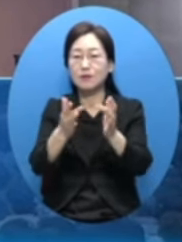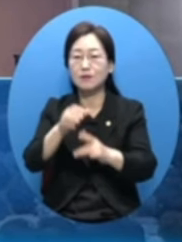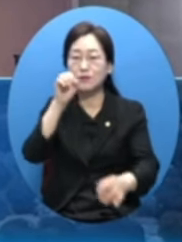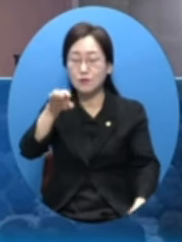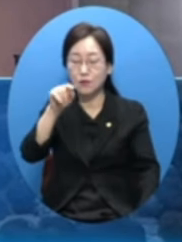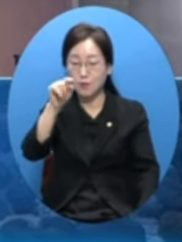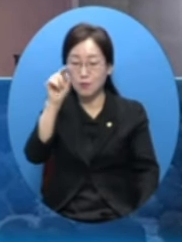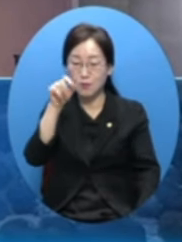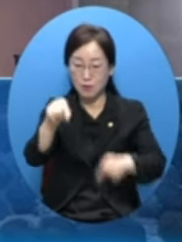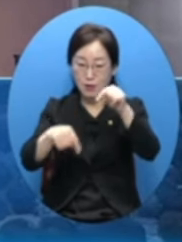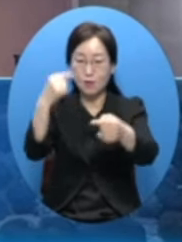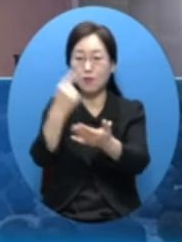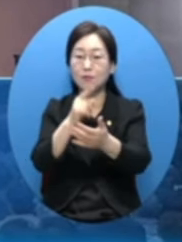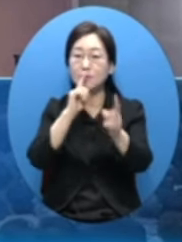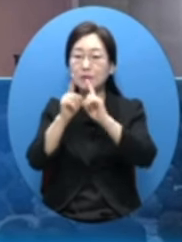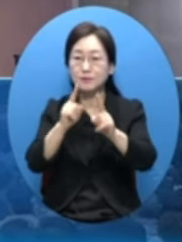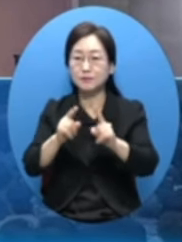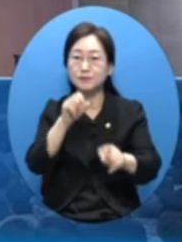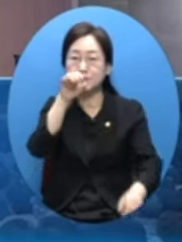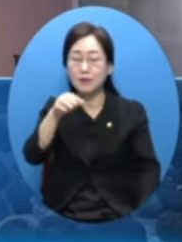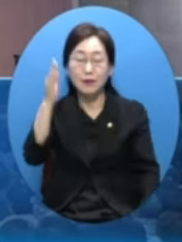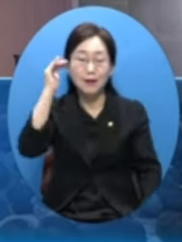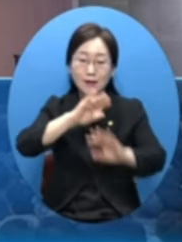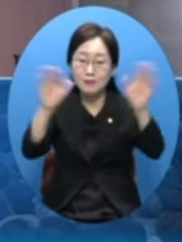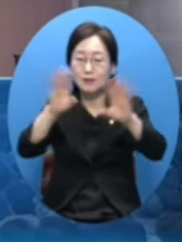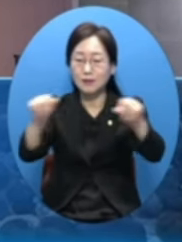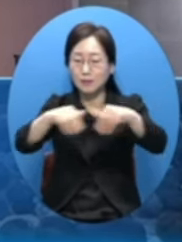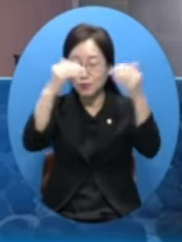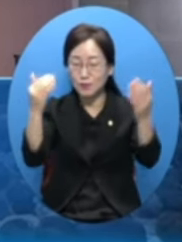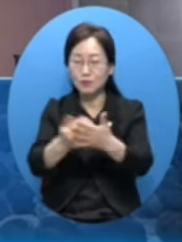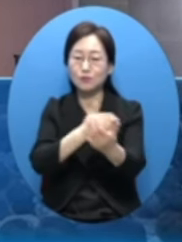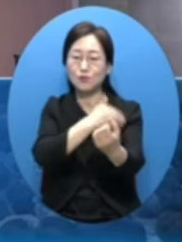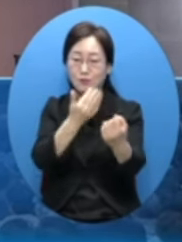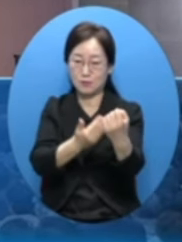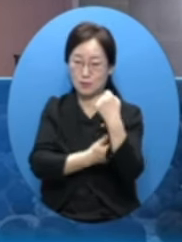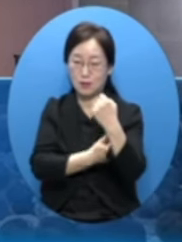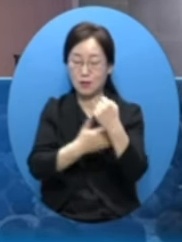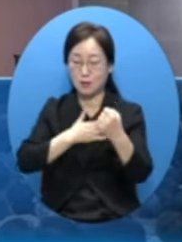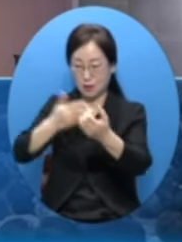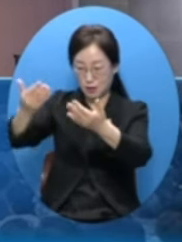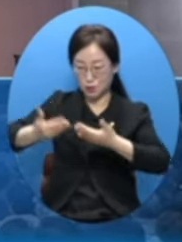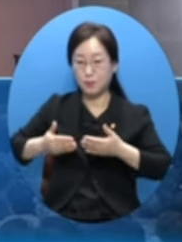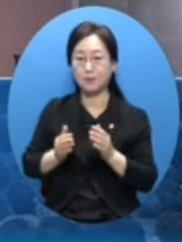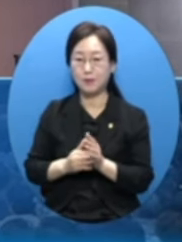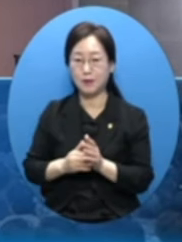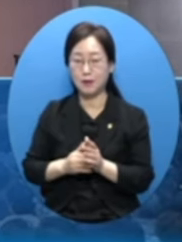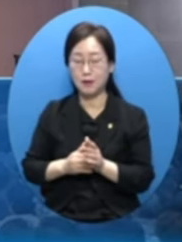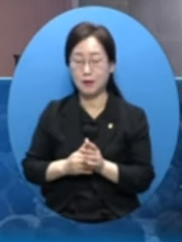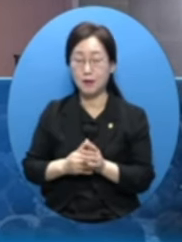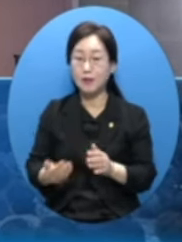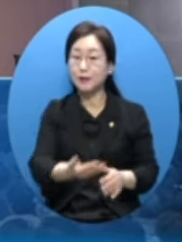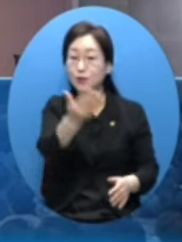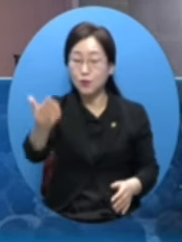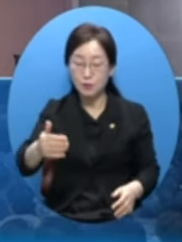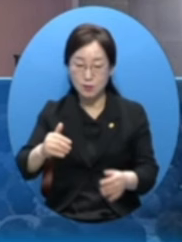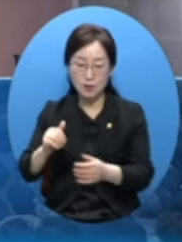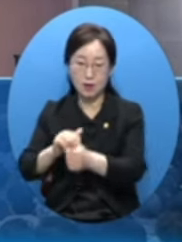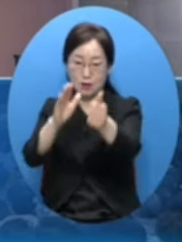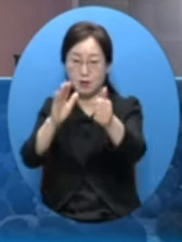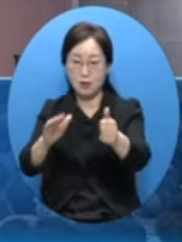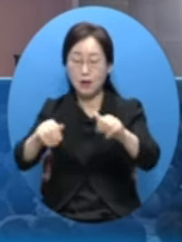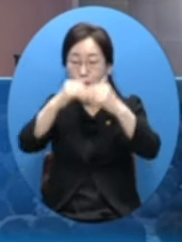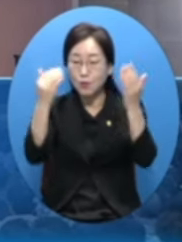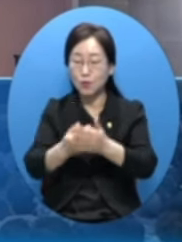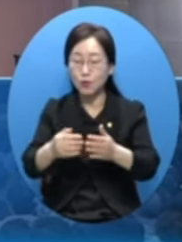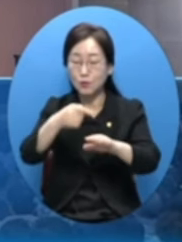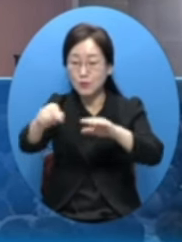나와 말씀하여 이르시되 하늘과 땅의 모든 권세를 내게 주셨으니 그러므로 너희는 가서 모든